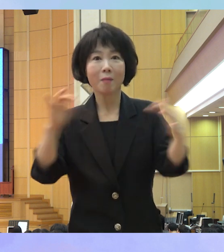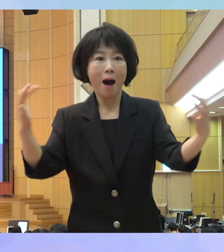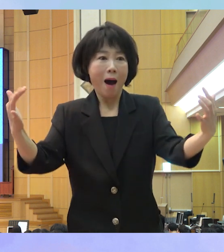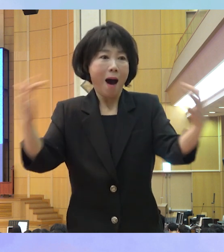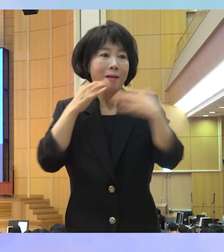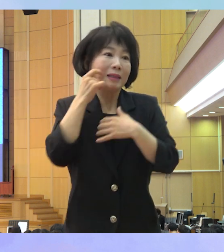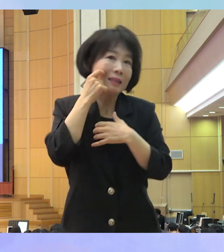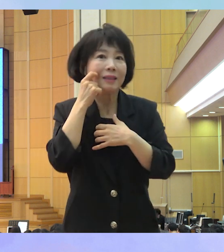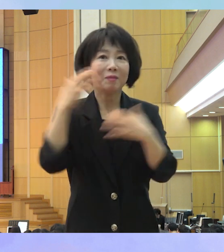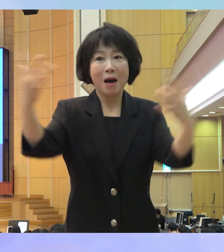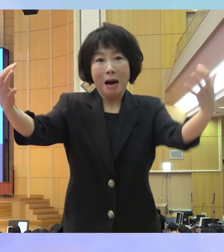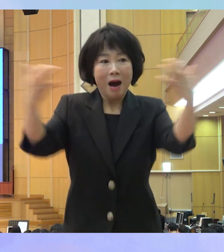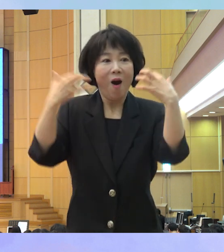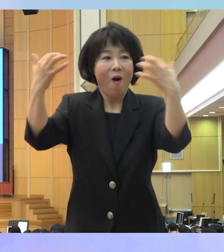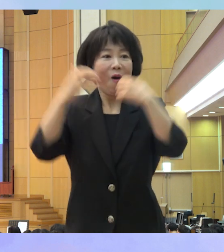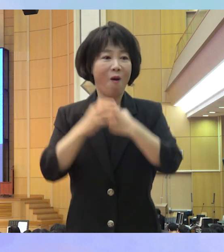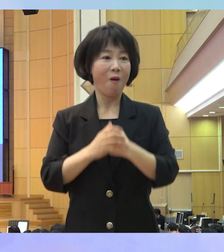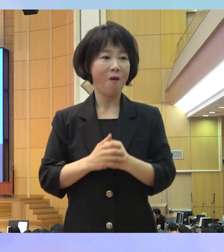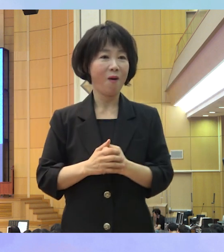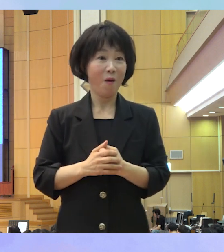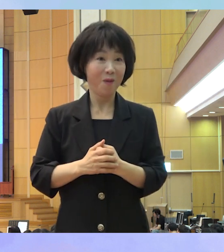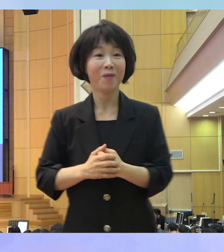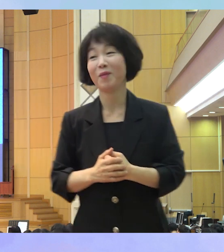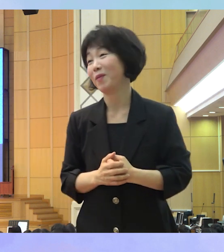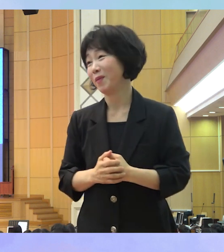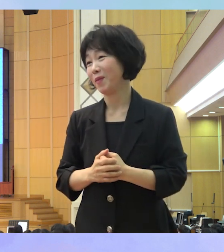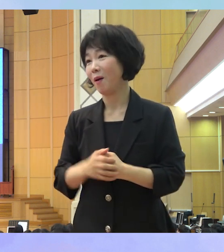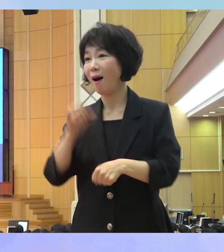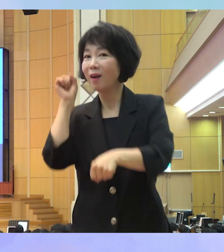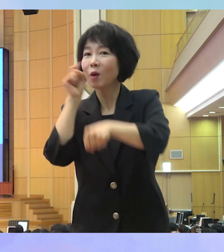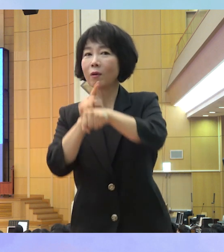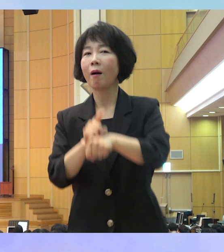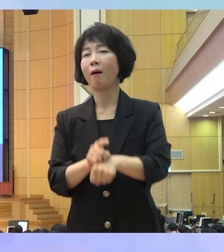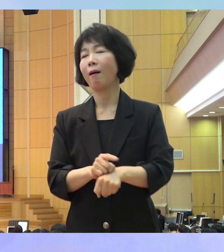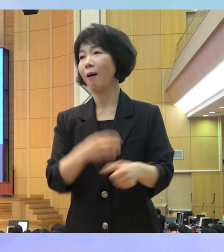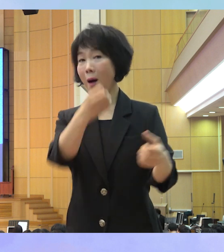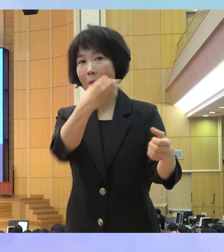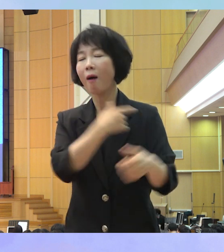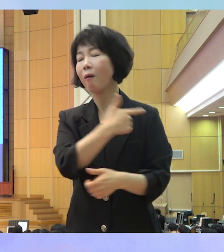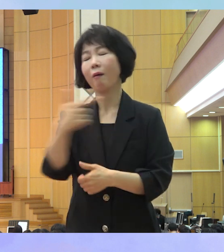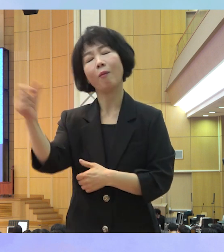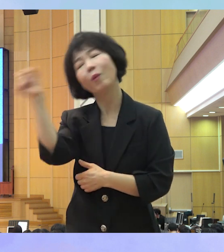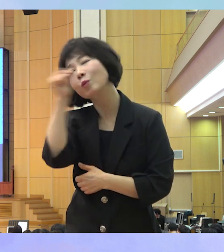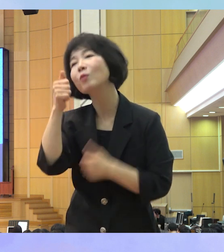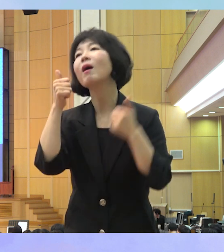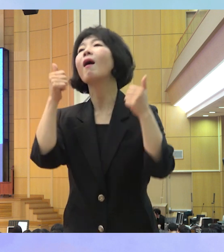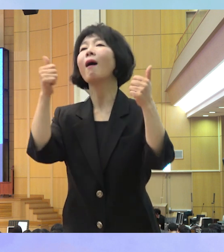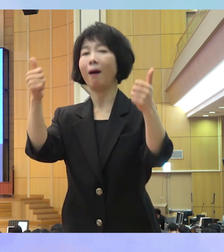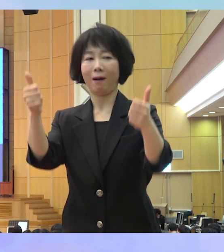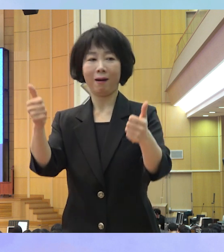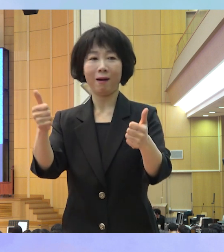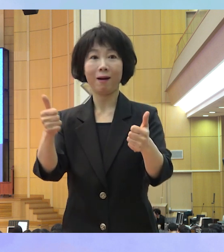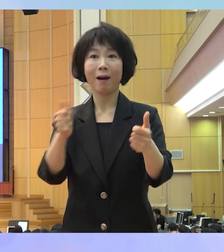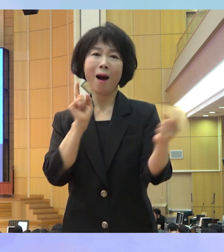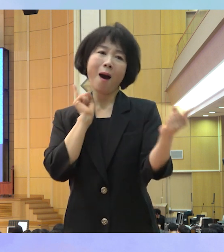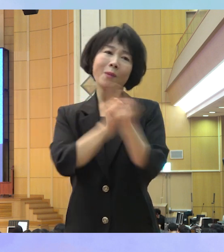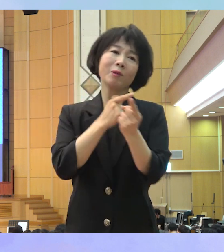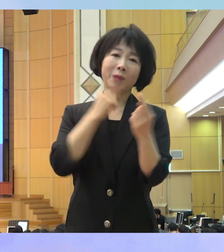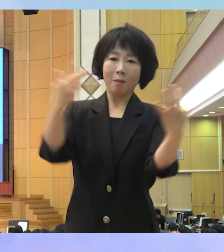뭐 얘기만 하면 네 말이 그렇게 그냥 엘레강스하고 좋다 이러니까 그 사람이랑 일하고 싶은 거예요.